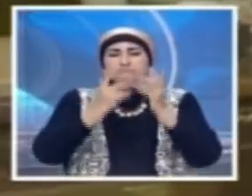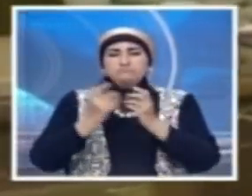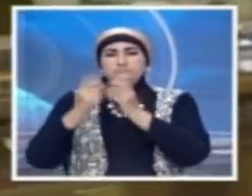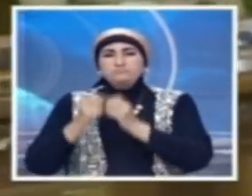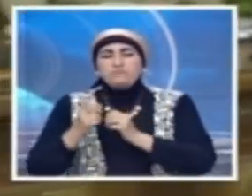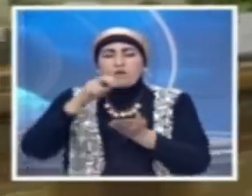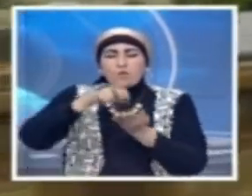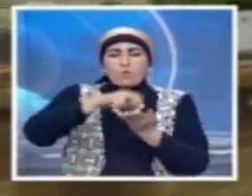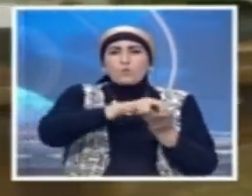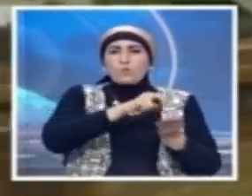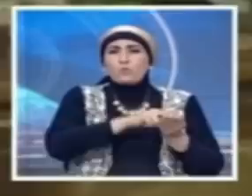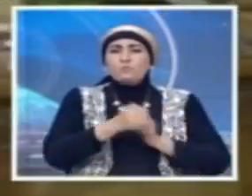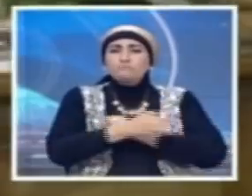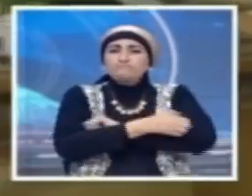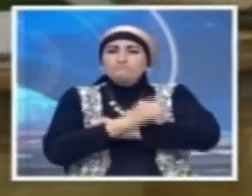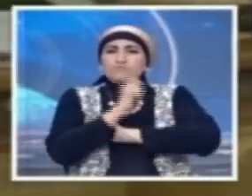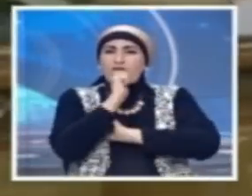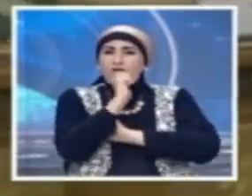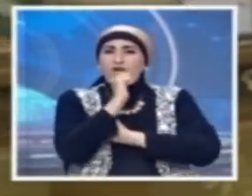القرى المستهدفة فيها.